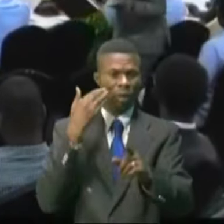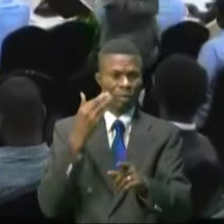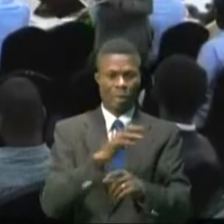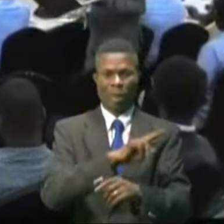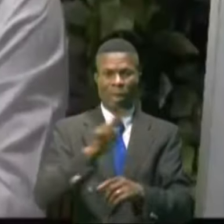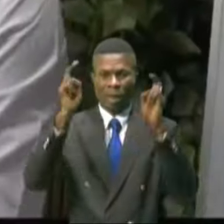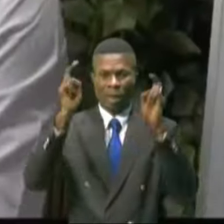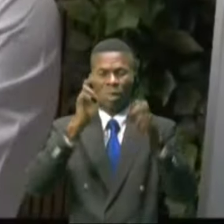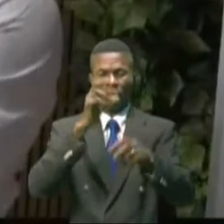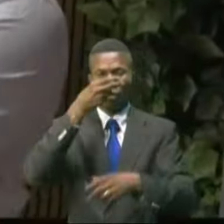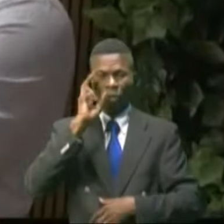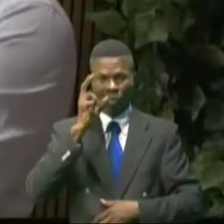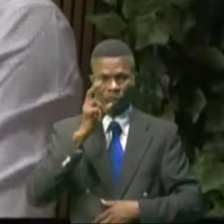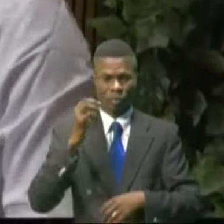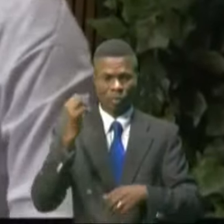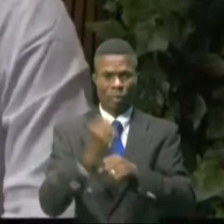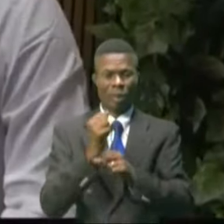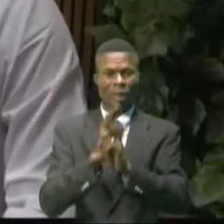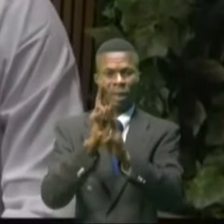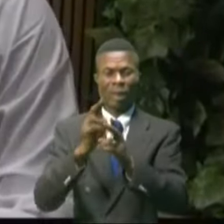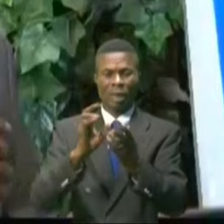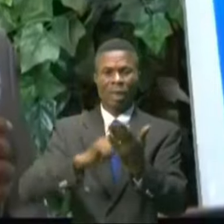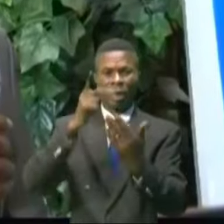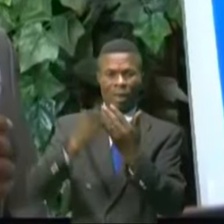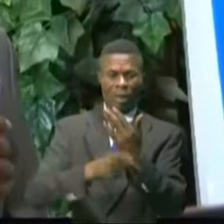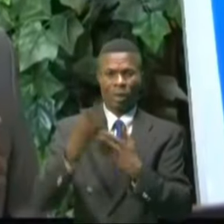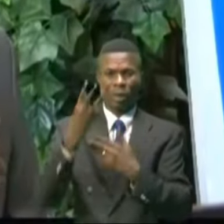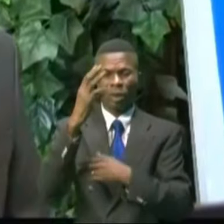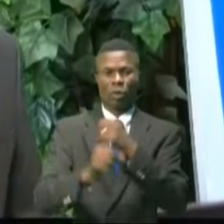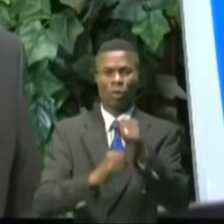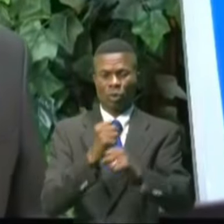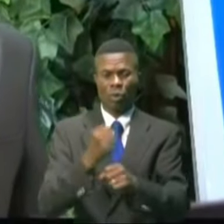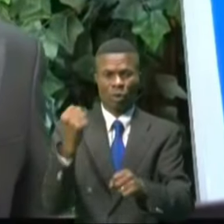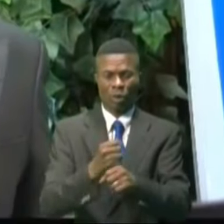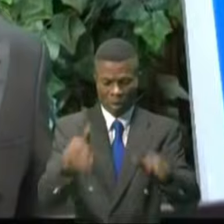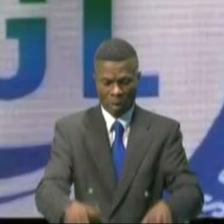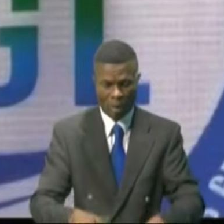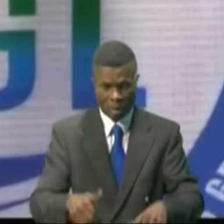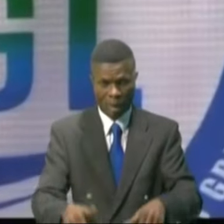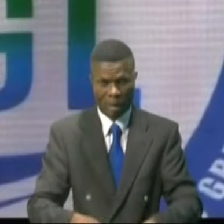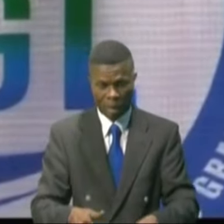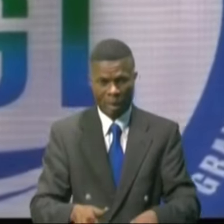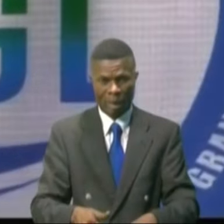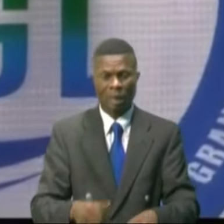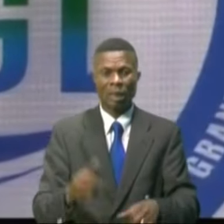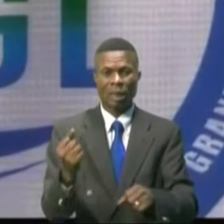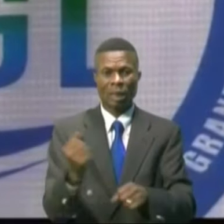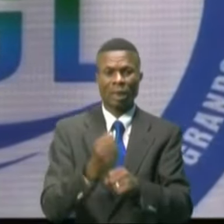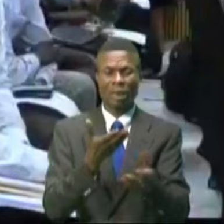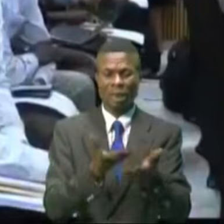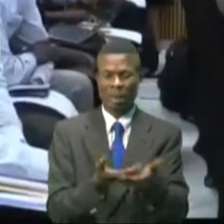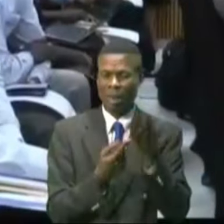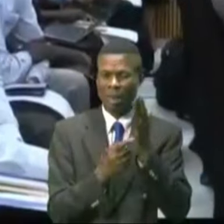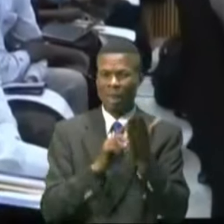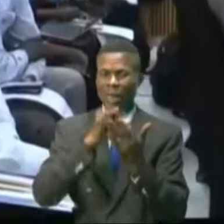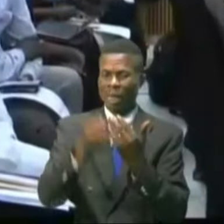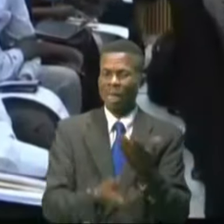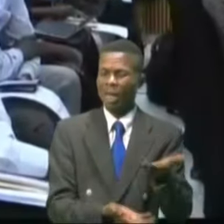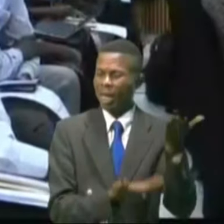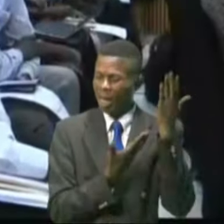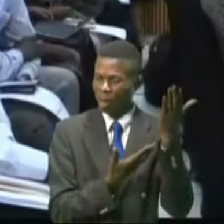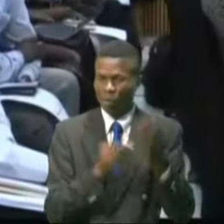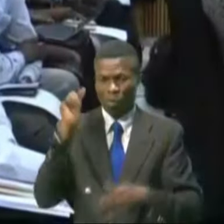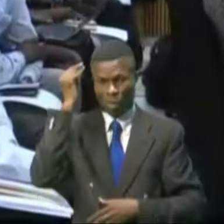de restitution de résultats du projet de croissance agricole dans les Grands Lacs Picagel, un projet du gouvernement